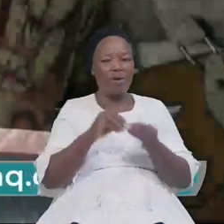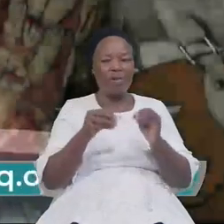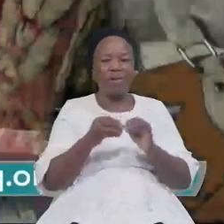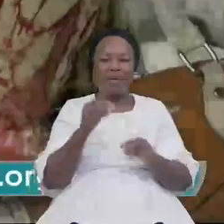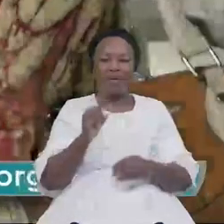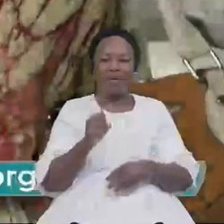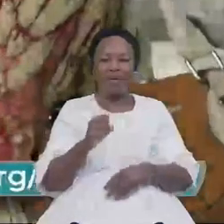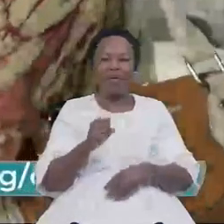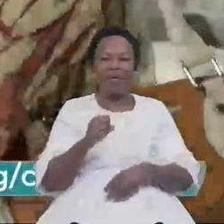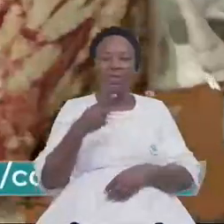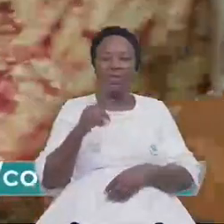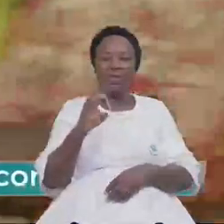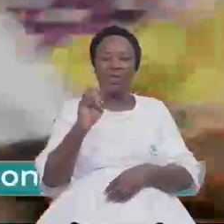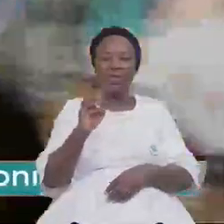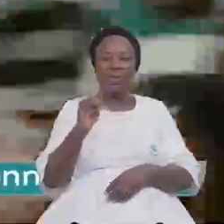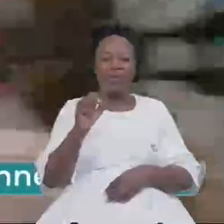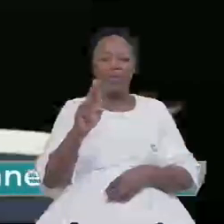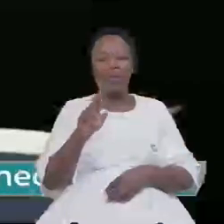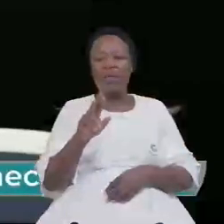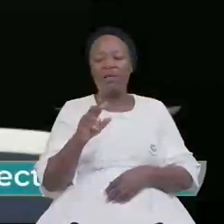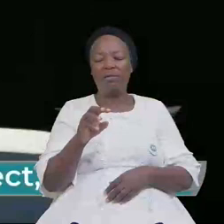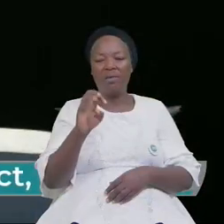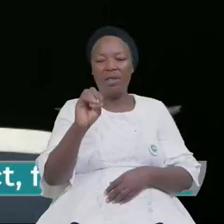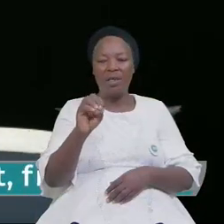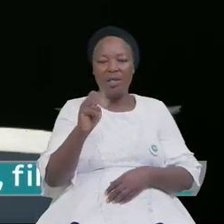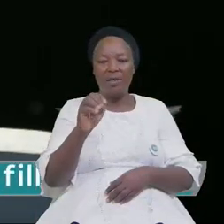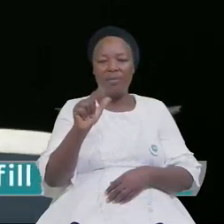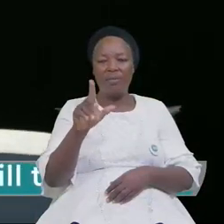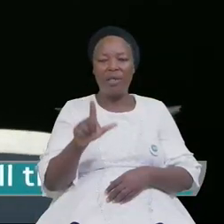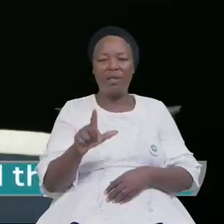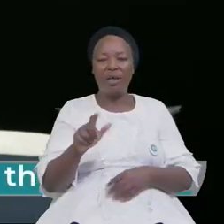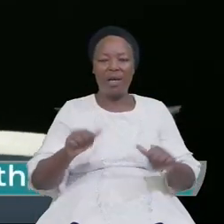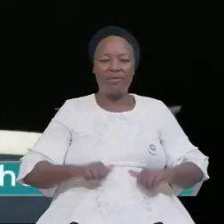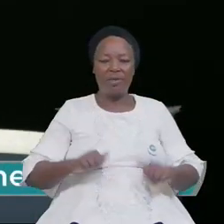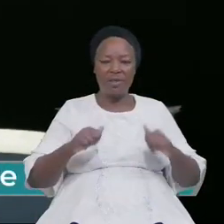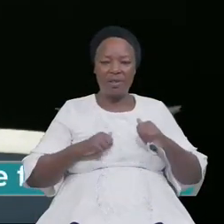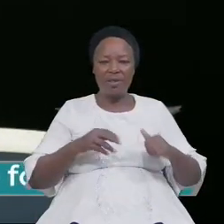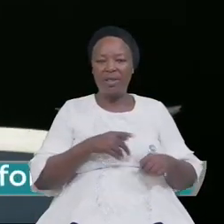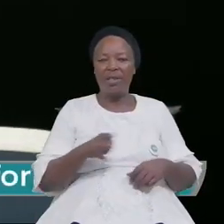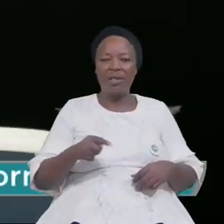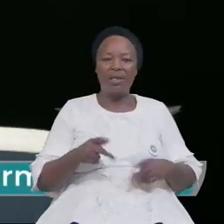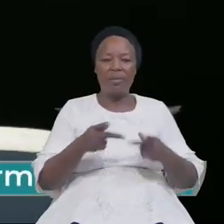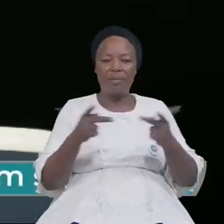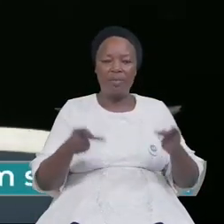de téléphone, de préférence l'email ou bien